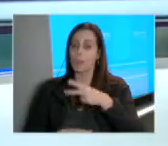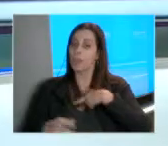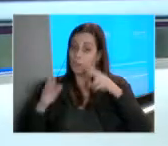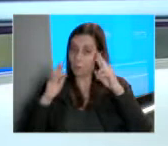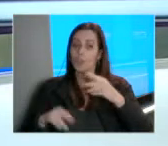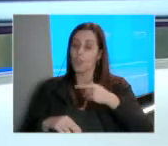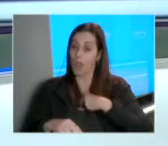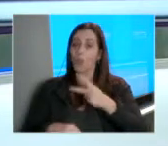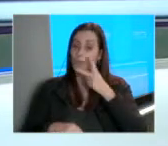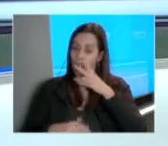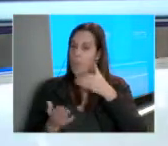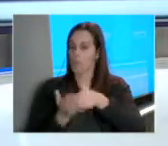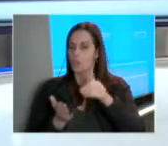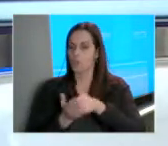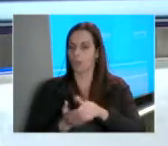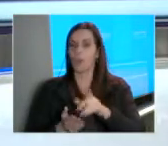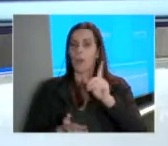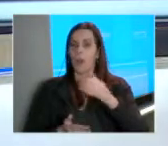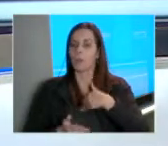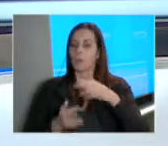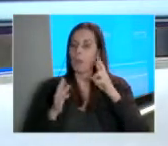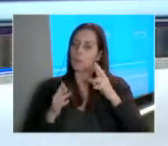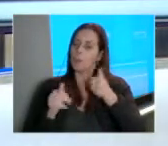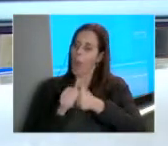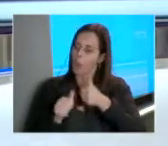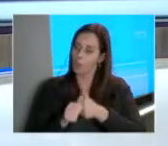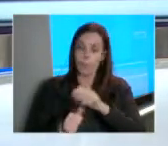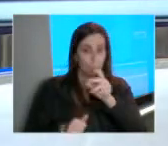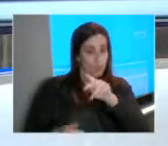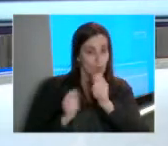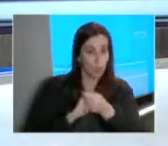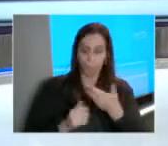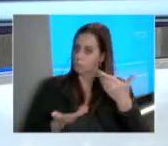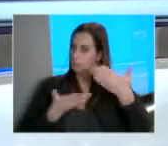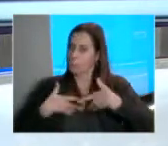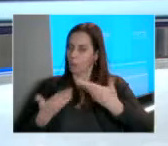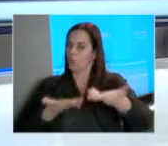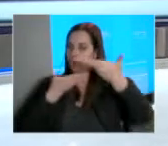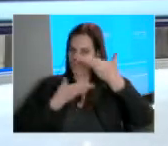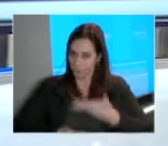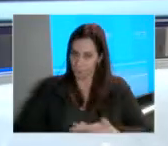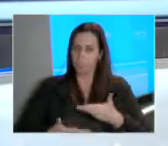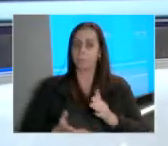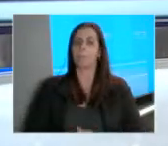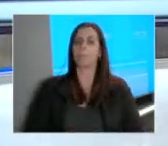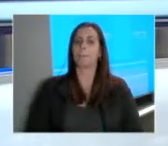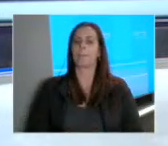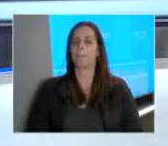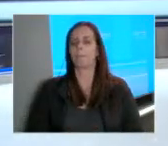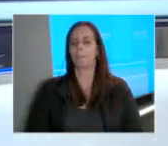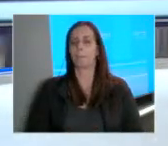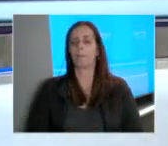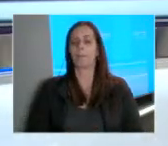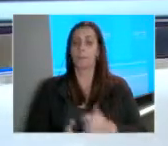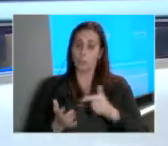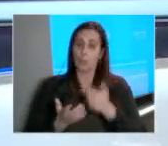מקווה שאנחנו נראה המשך לעניין, אנחנו ממשיכים לעקוב, אם יהיו שינויים אנחנו נשמח לחדש את הקשר ולהביא אתכם